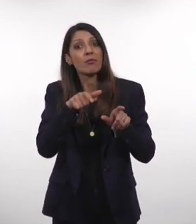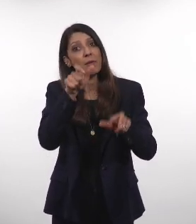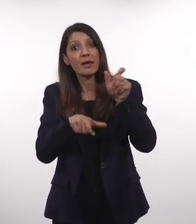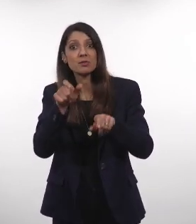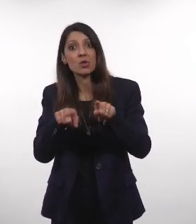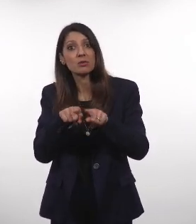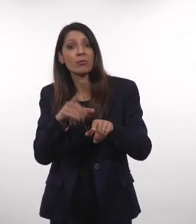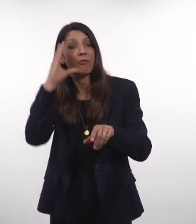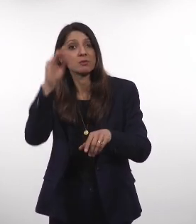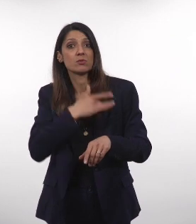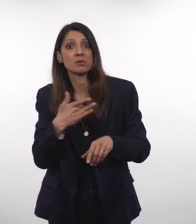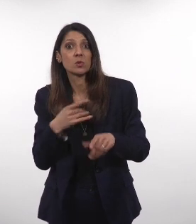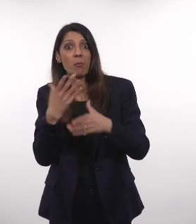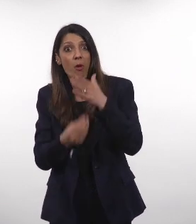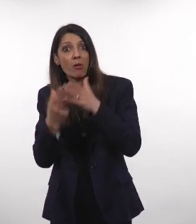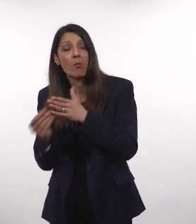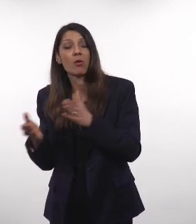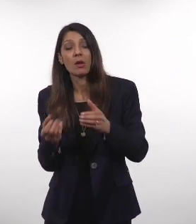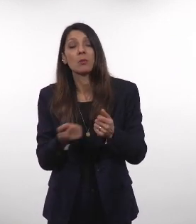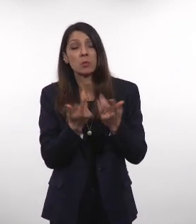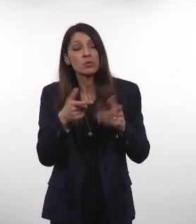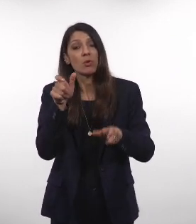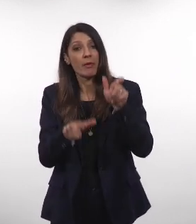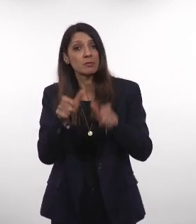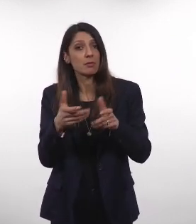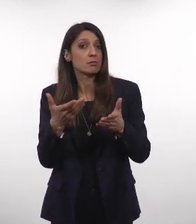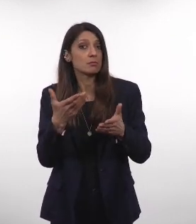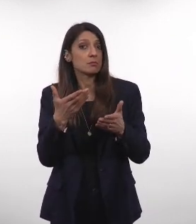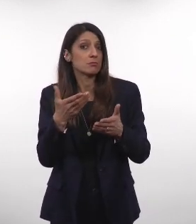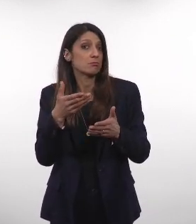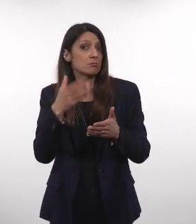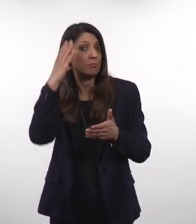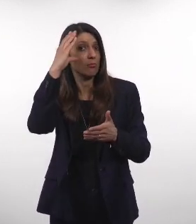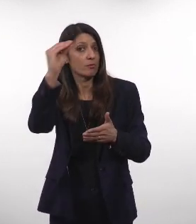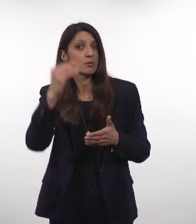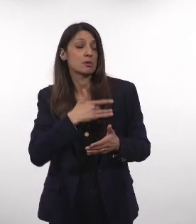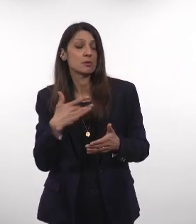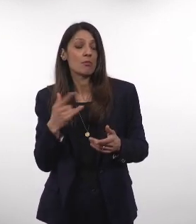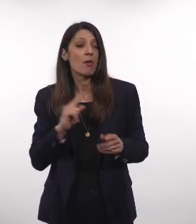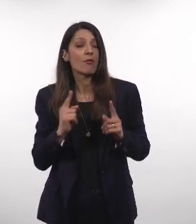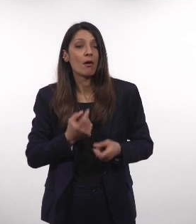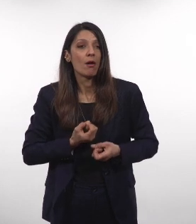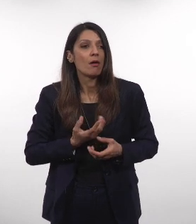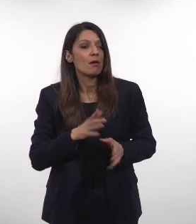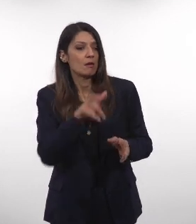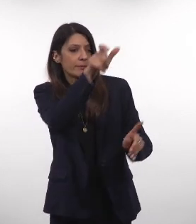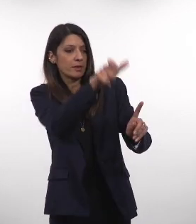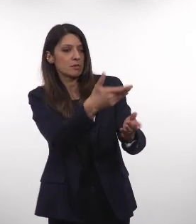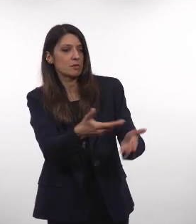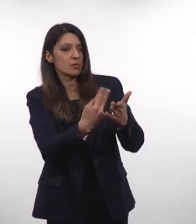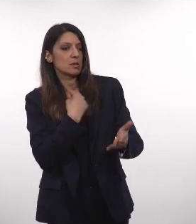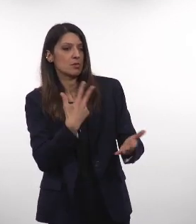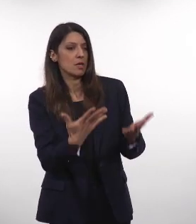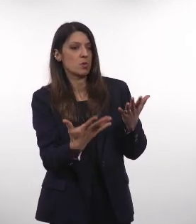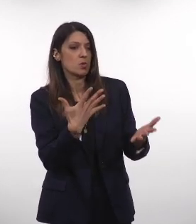santé. Et puis, pour beaucoup de professionnels de santé, ils expriment une peur de mal faire. Ils savent pas forcément comment s'y